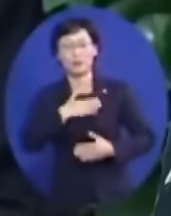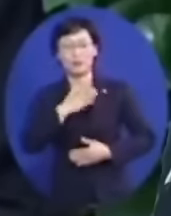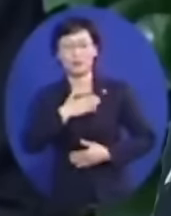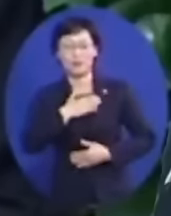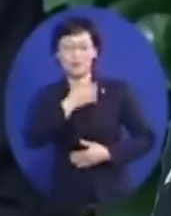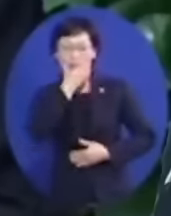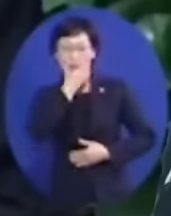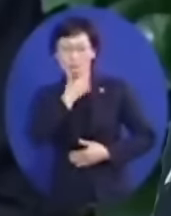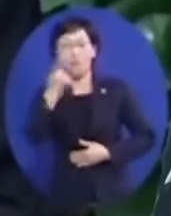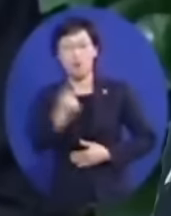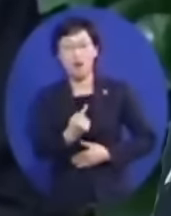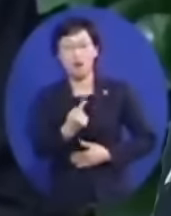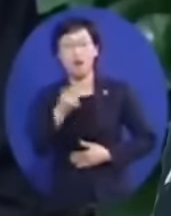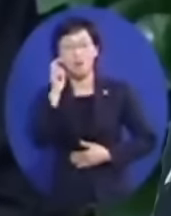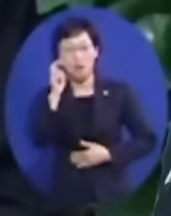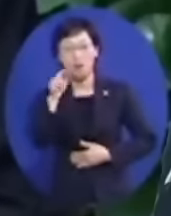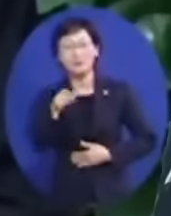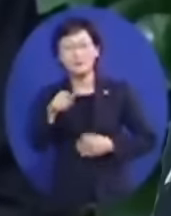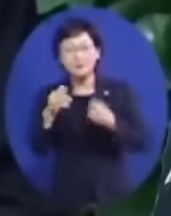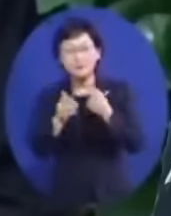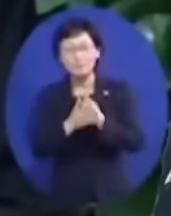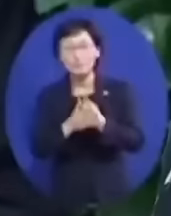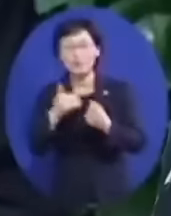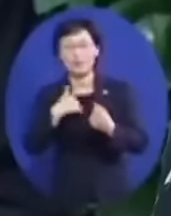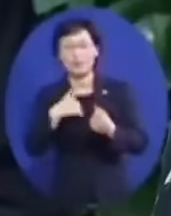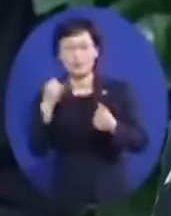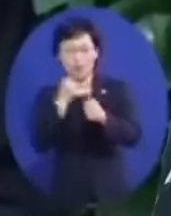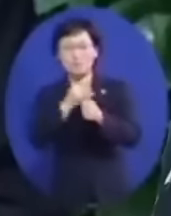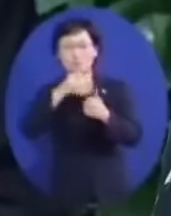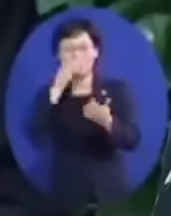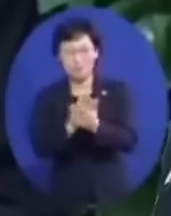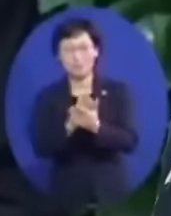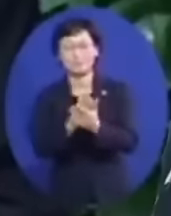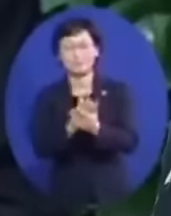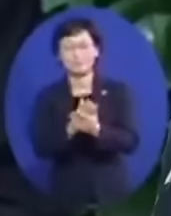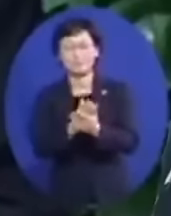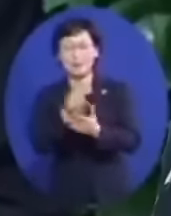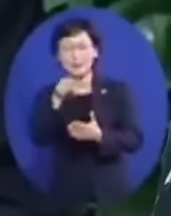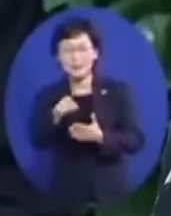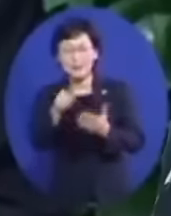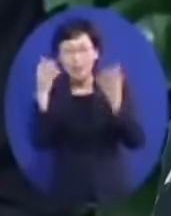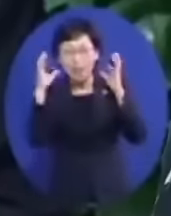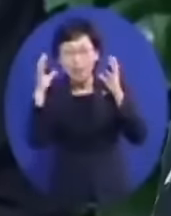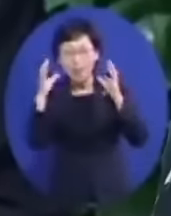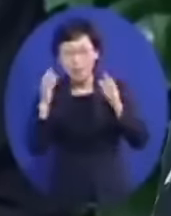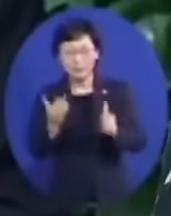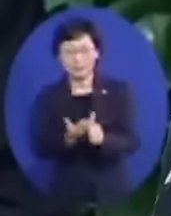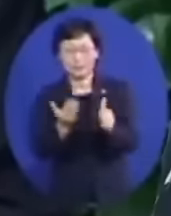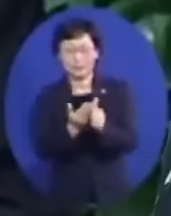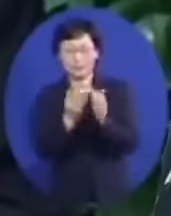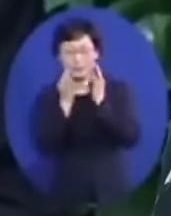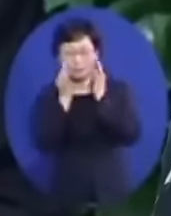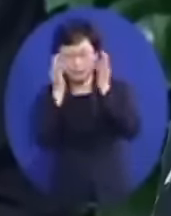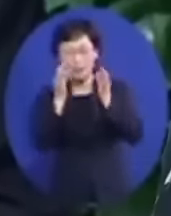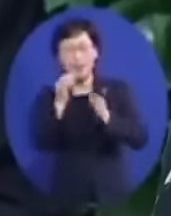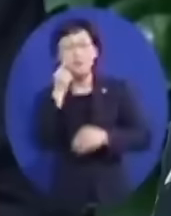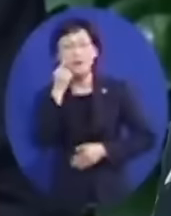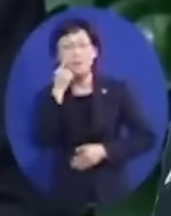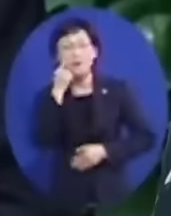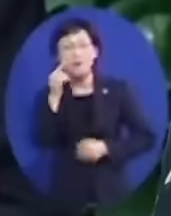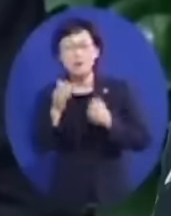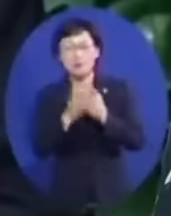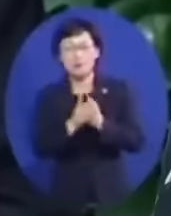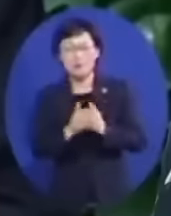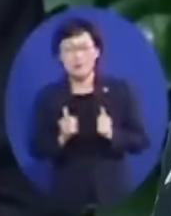것이다. 그러므로 내가 결혼을 하지 말고 이 애를 키우기 위해서 전력을 기울여야 되겠다. 그래서 있는